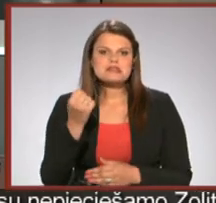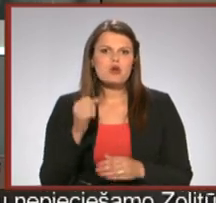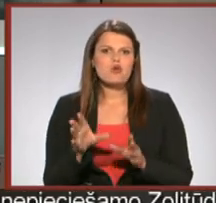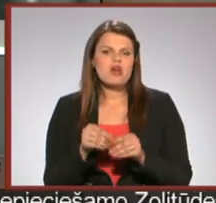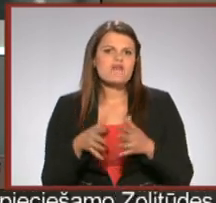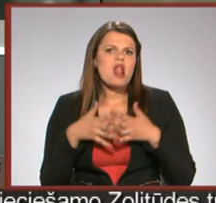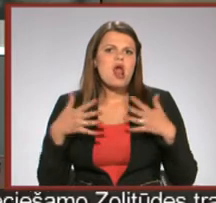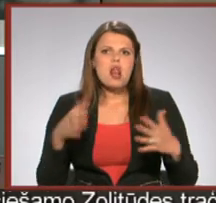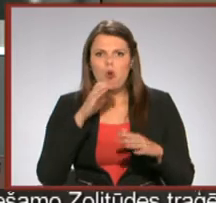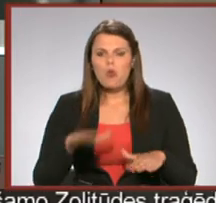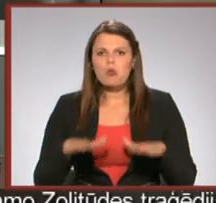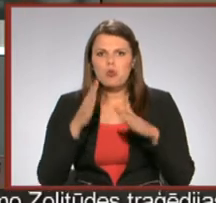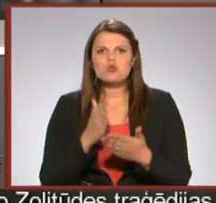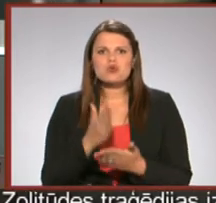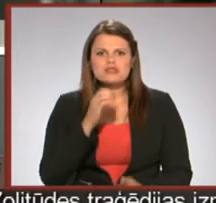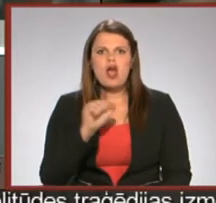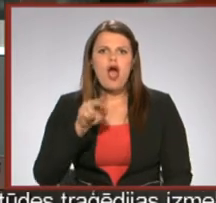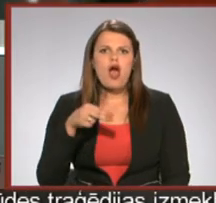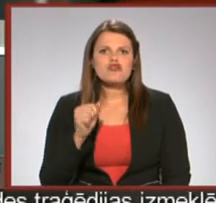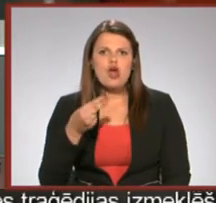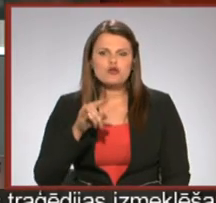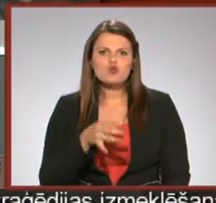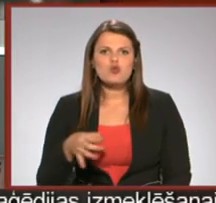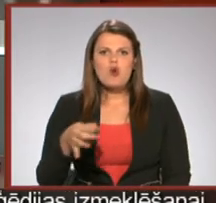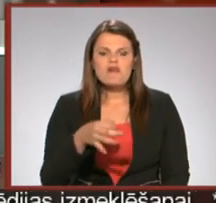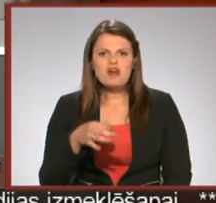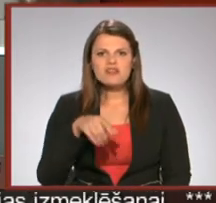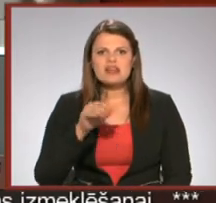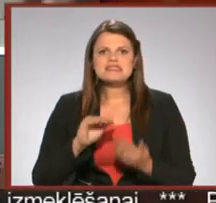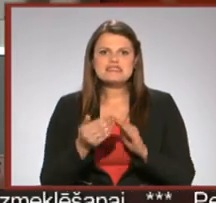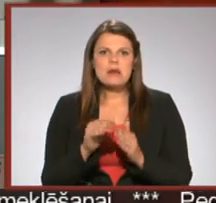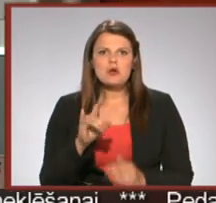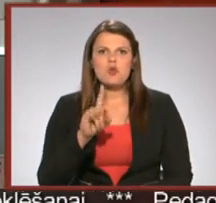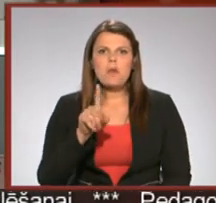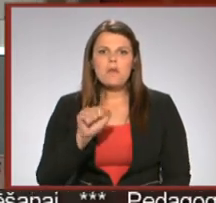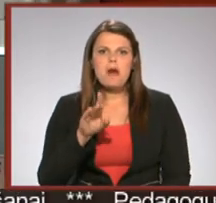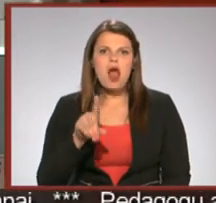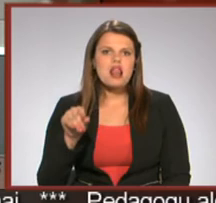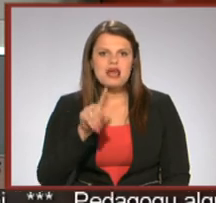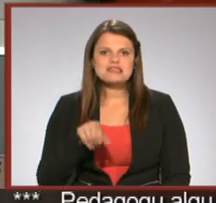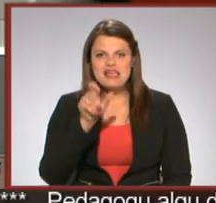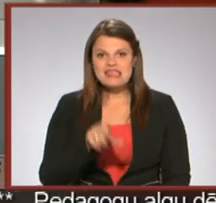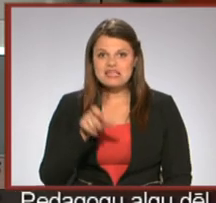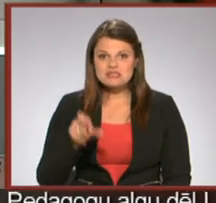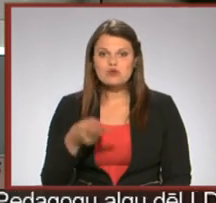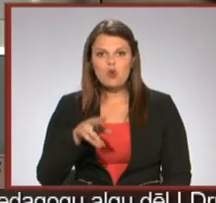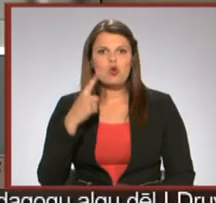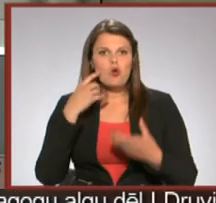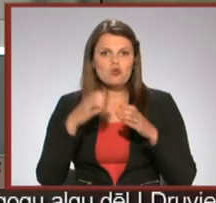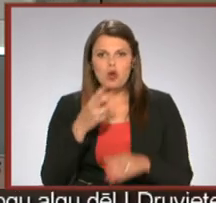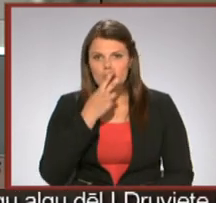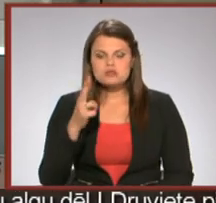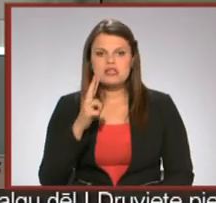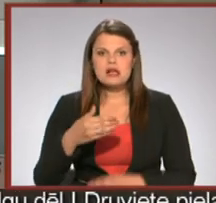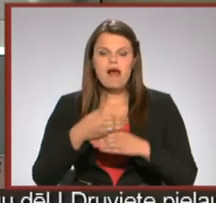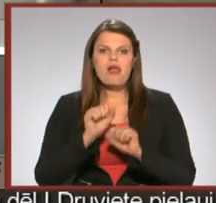lielāku plūdu risku Ādažu novada Upmales ciemu iedzīvotājiem. Viņi neizdarībā vaino Ādažu pašvaldību, bet domē uzskata, ka dambis ir vienota būve